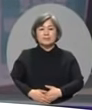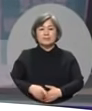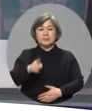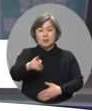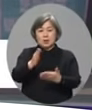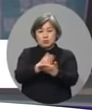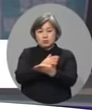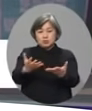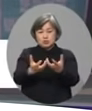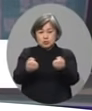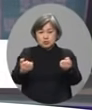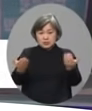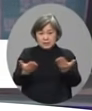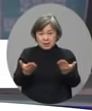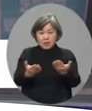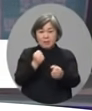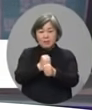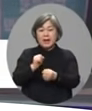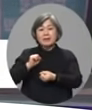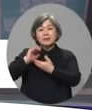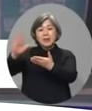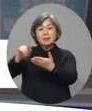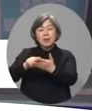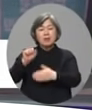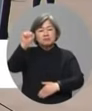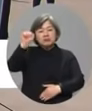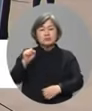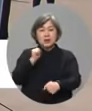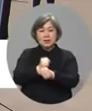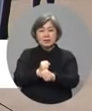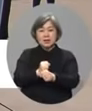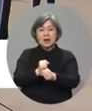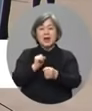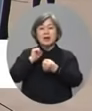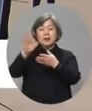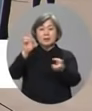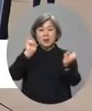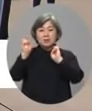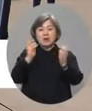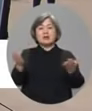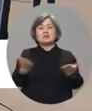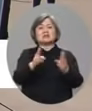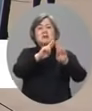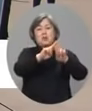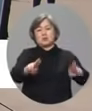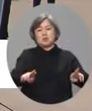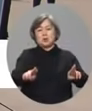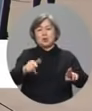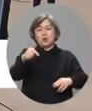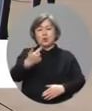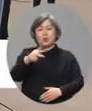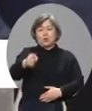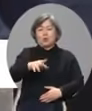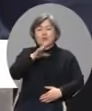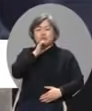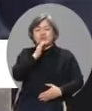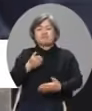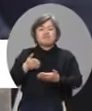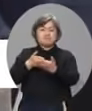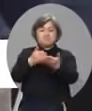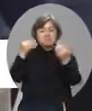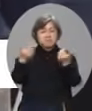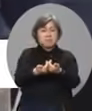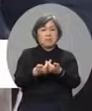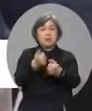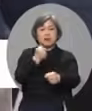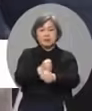분류 작업 중단을 촉구하며 택배 노동자들이 투쟁에 나서자 택배사가 직장 폐쇄로 맞서면서 노조가 반발하고 있습니다.